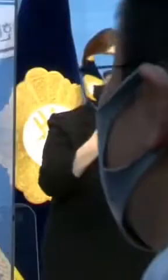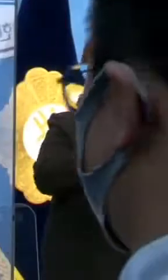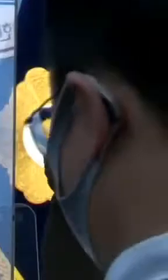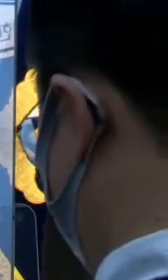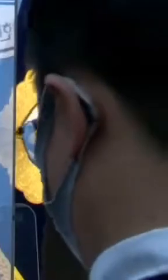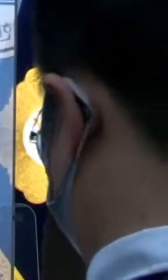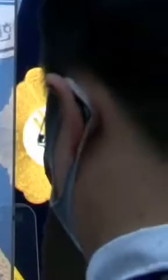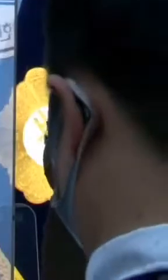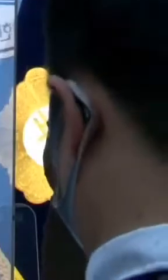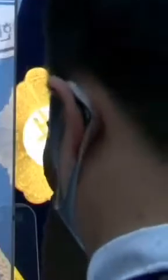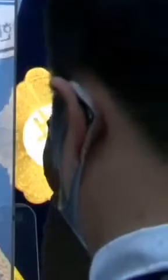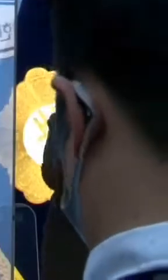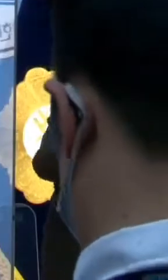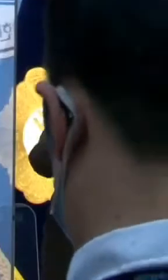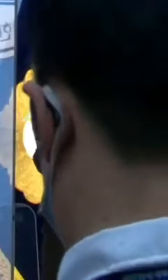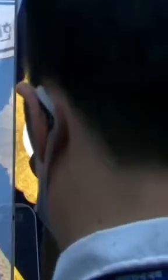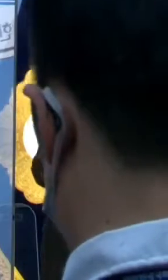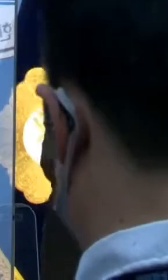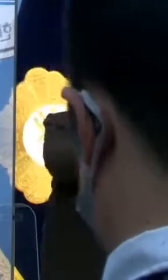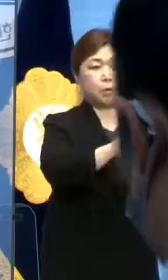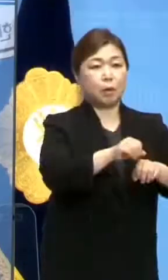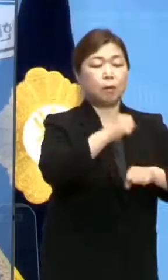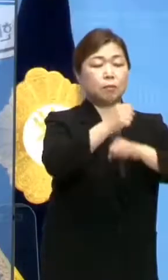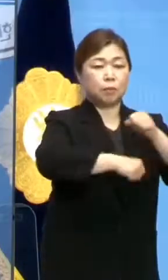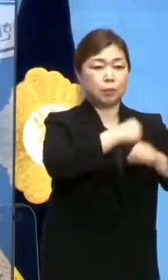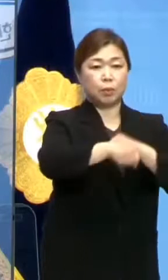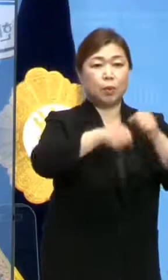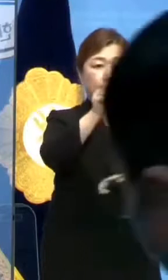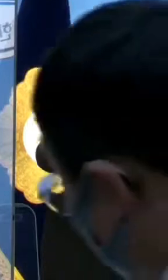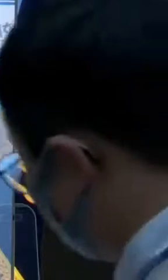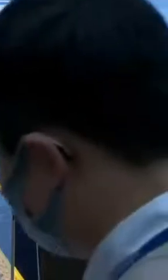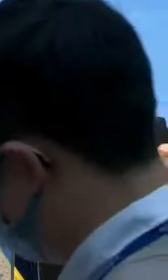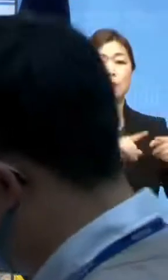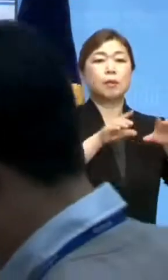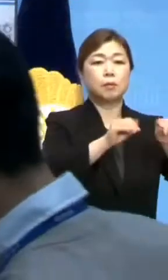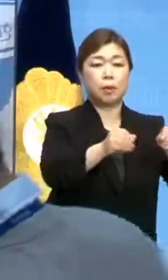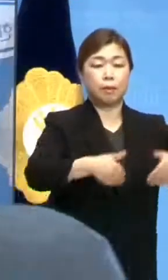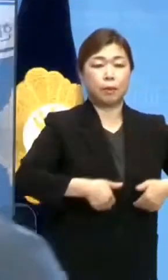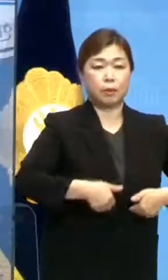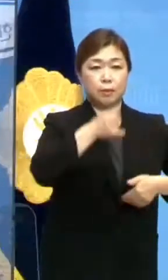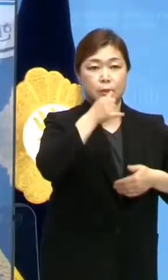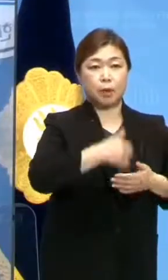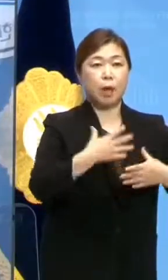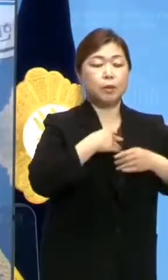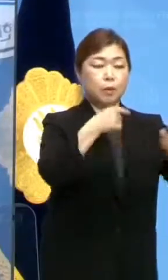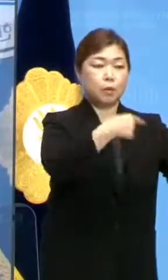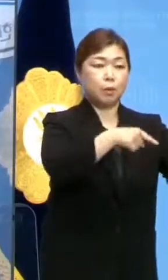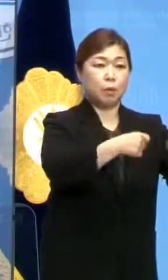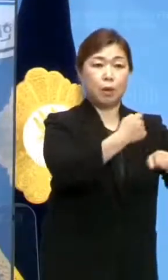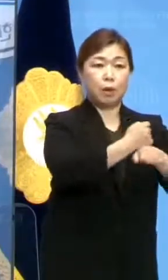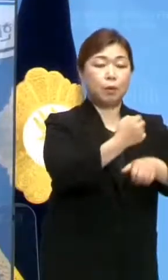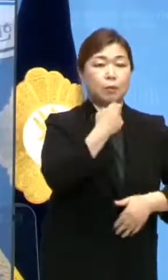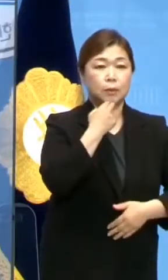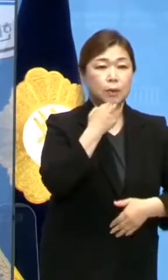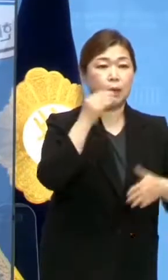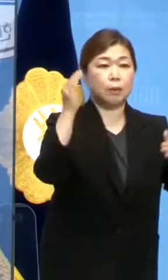위해서 전동 킥보드 에 무분별한 규제 하나를 중단해야 합니다 안전 교육도 받지 못한